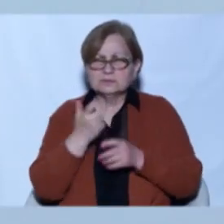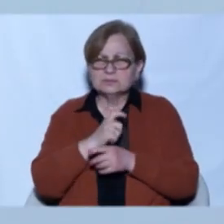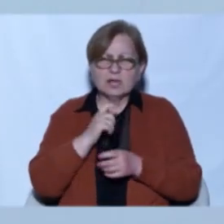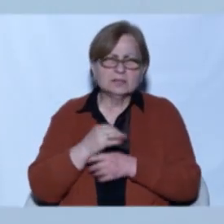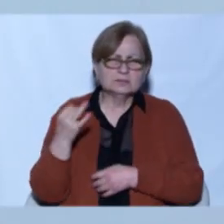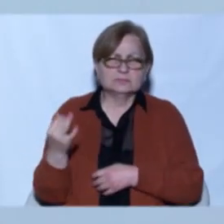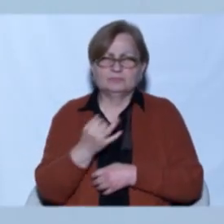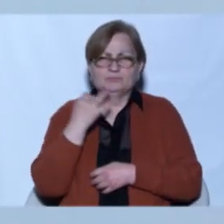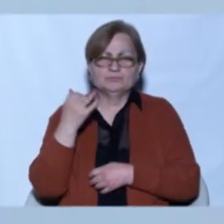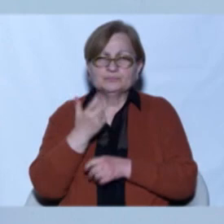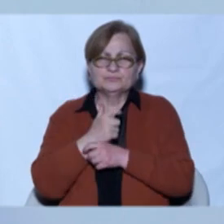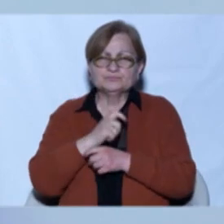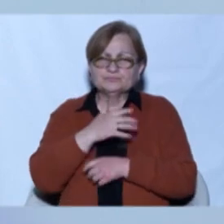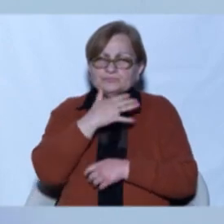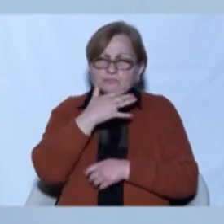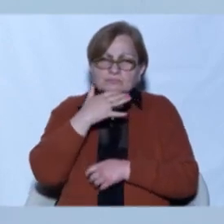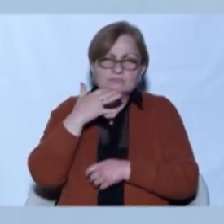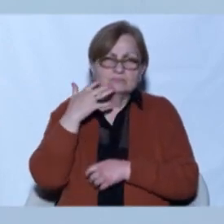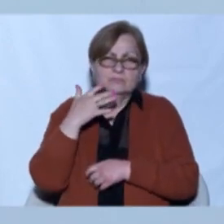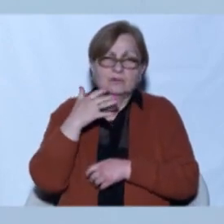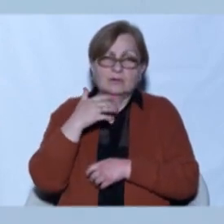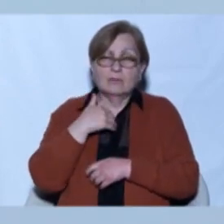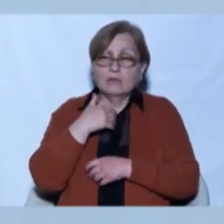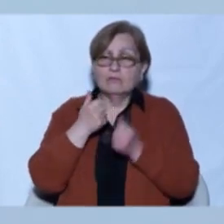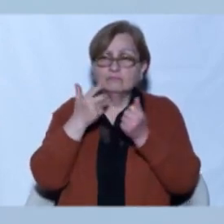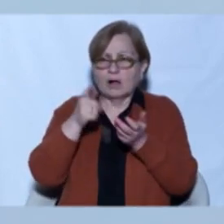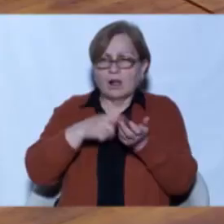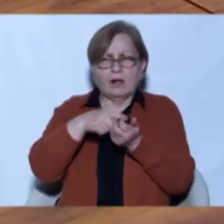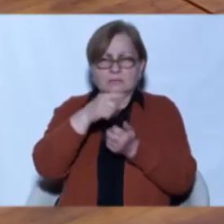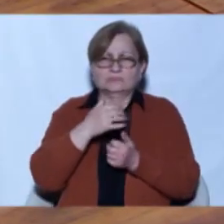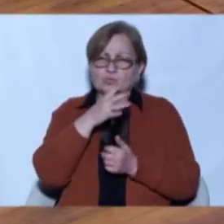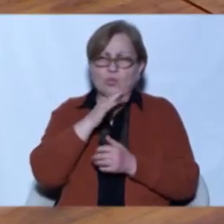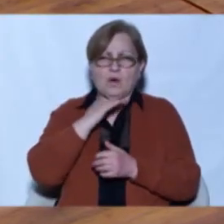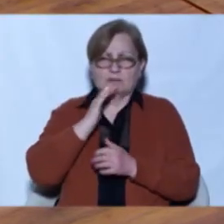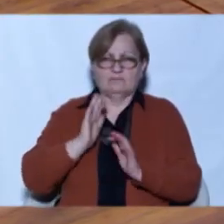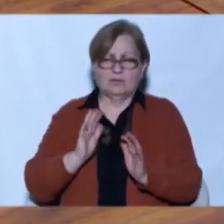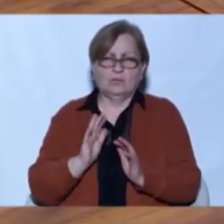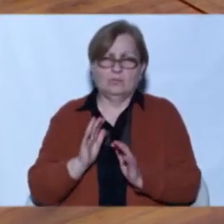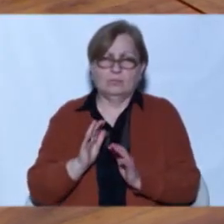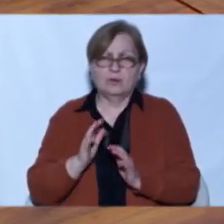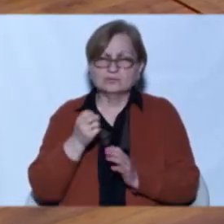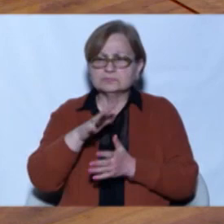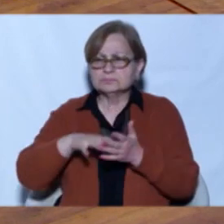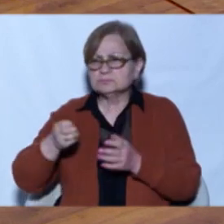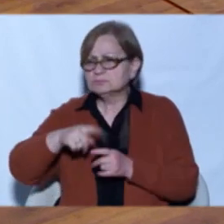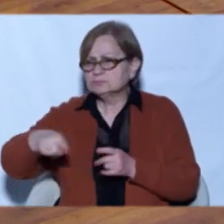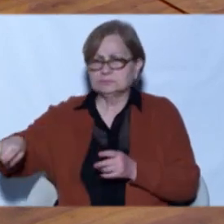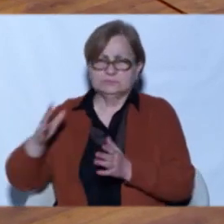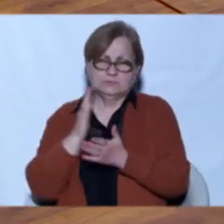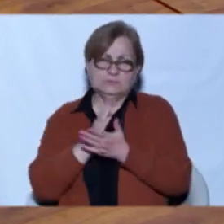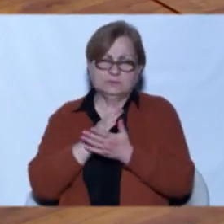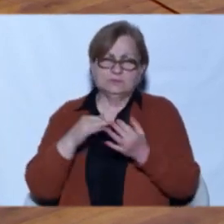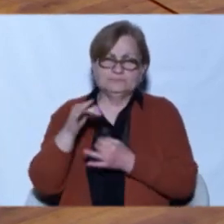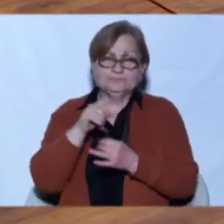და ბევრ რამეს ვერც კი ჩამოვთვლით და უსასრულოდ შეიძლება გავაგრძელოთ